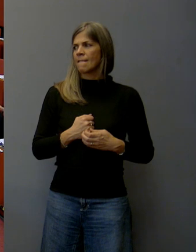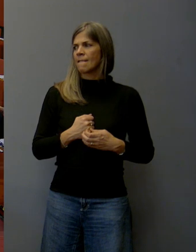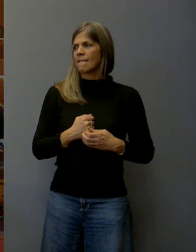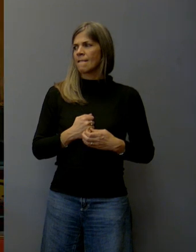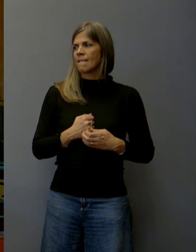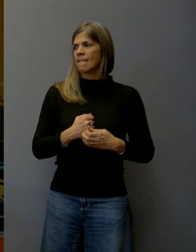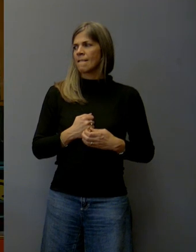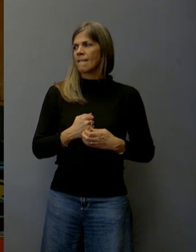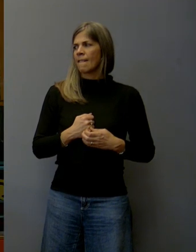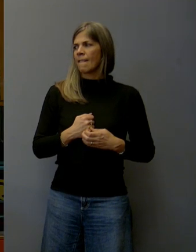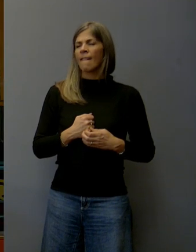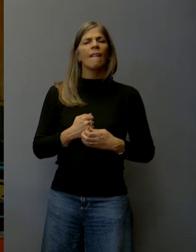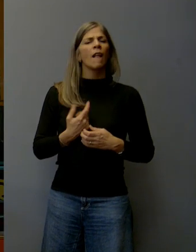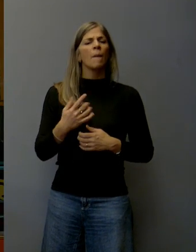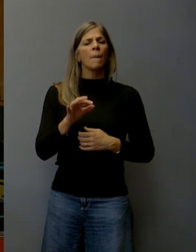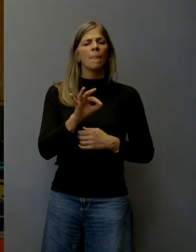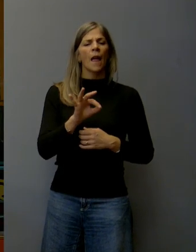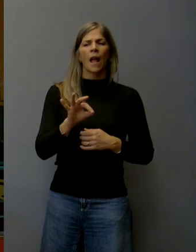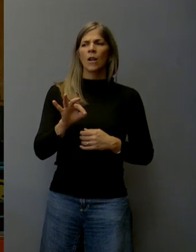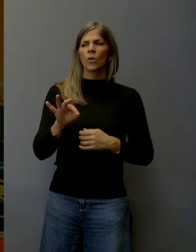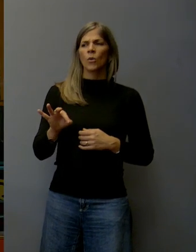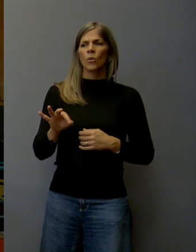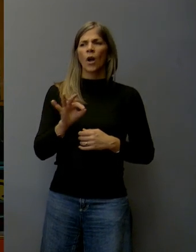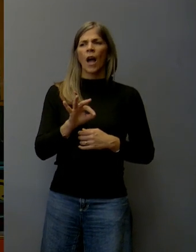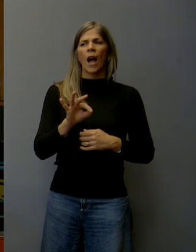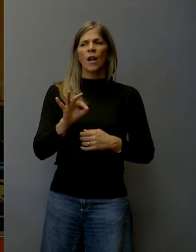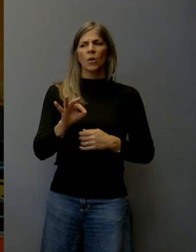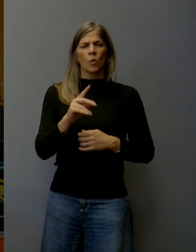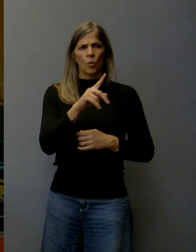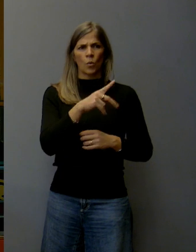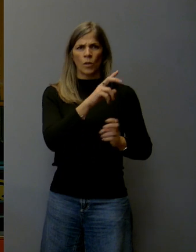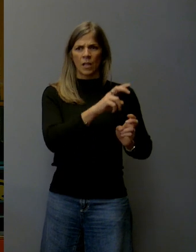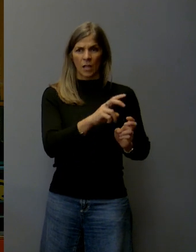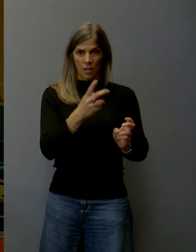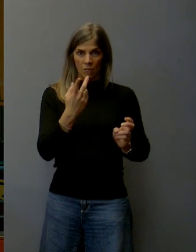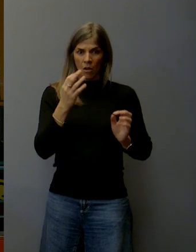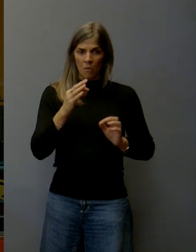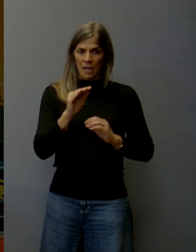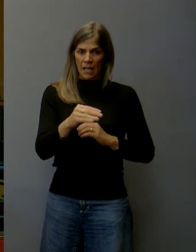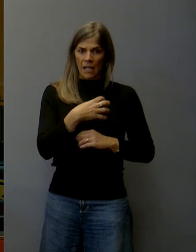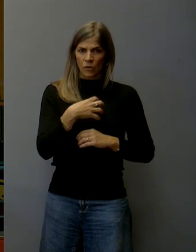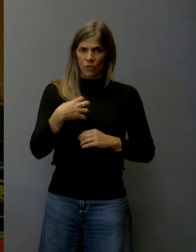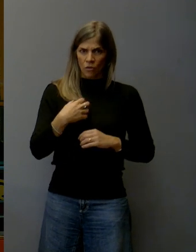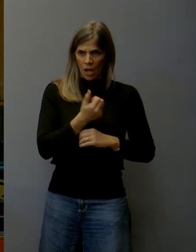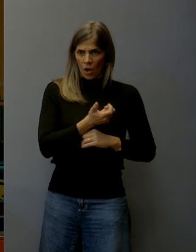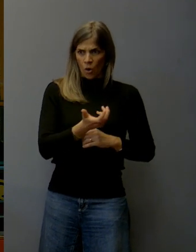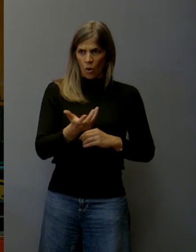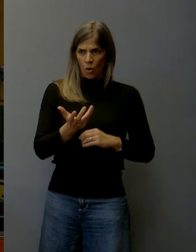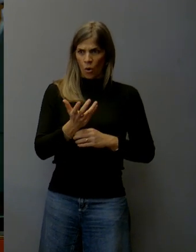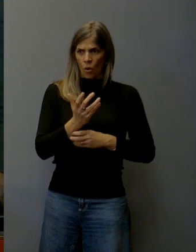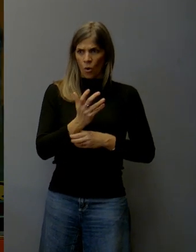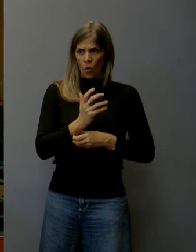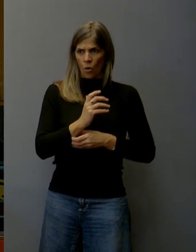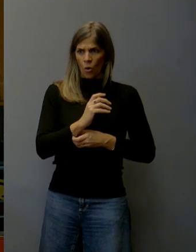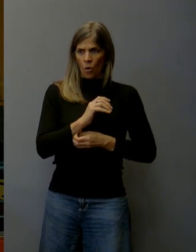alcuni alcuni sono alcuni sono alcuni sono lì se fa una richiesta ufficiale procedo al conteggio no no no